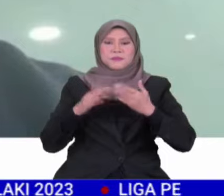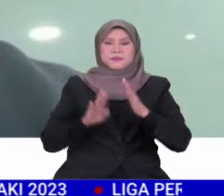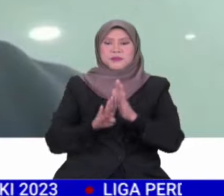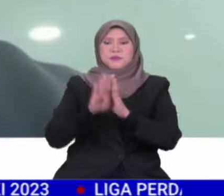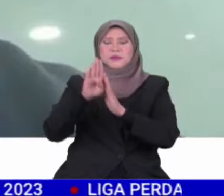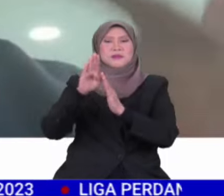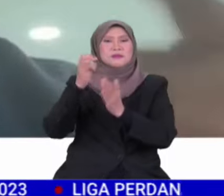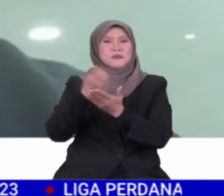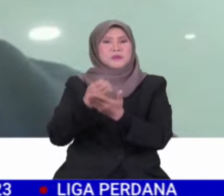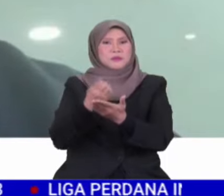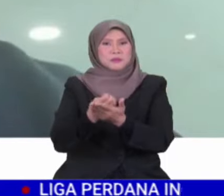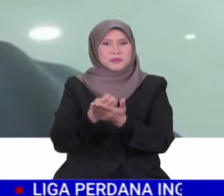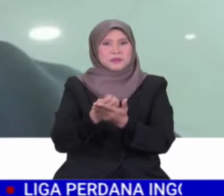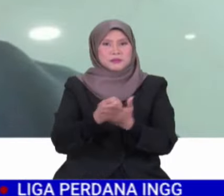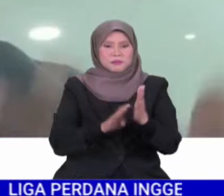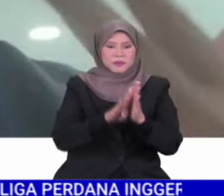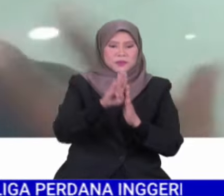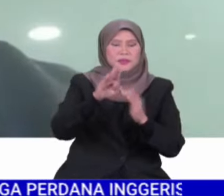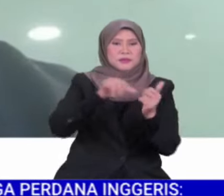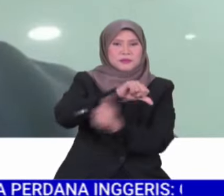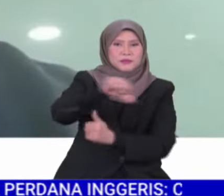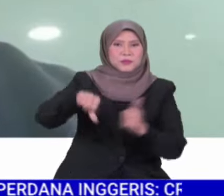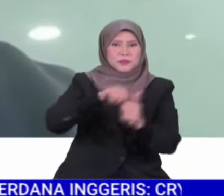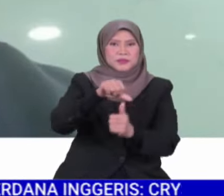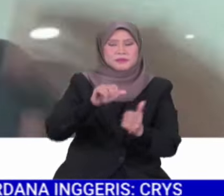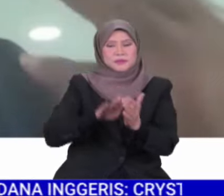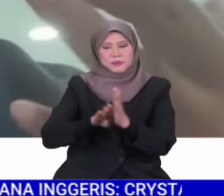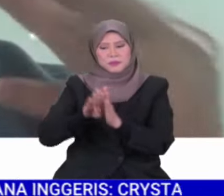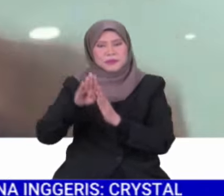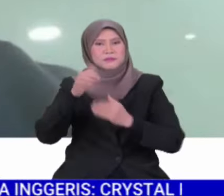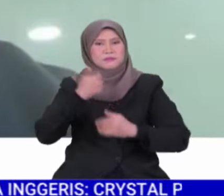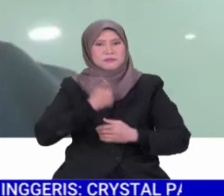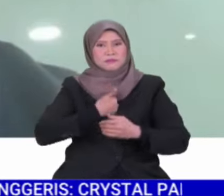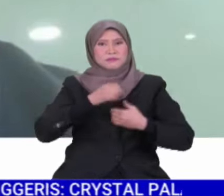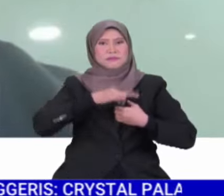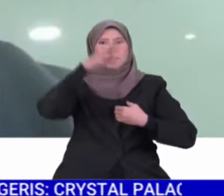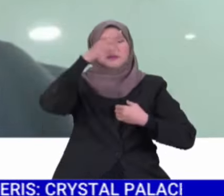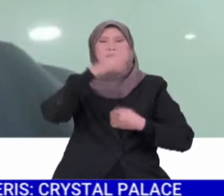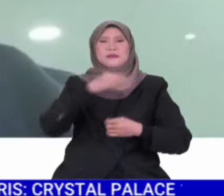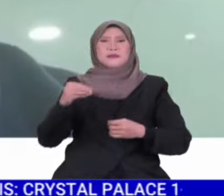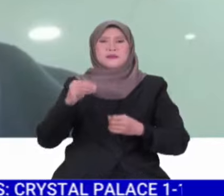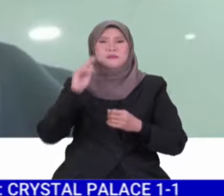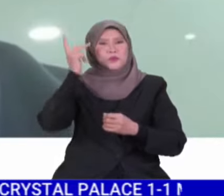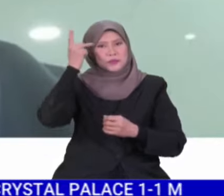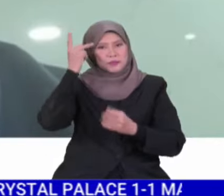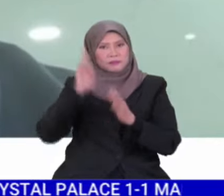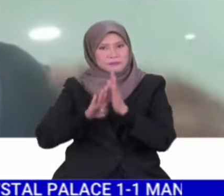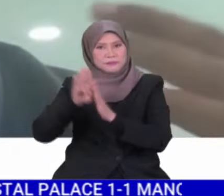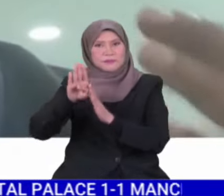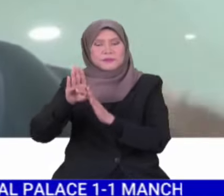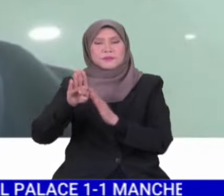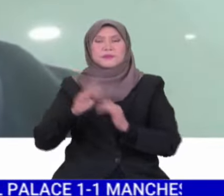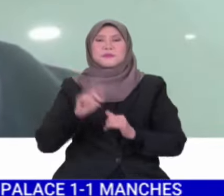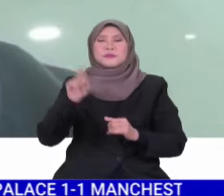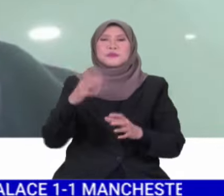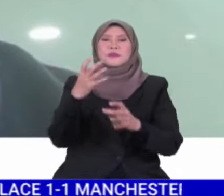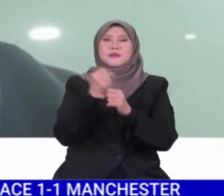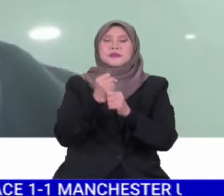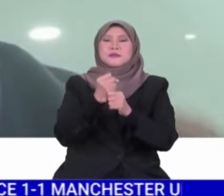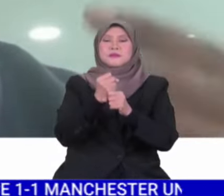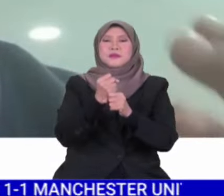pembangunan ekonomi, pembangunan sosial, pembangunan sahsia mahupun pembangunan politik. Dan kita ingin mencapai